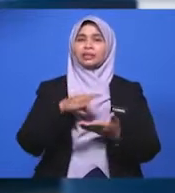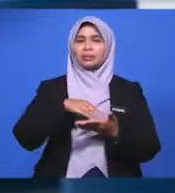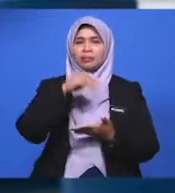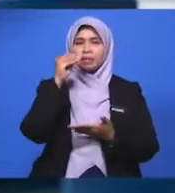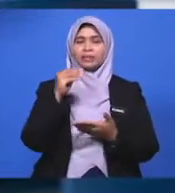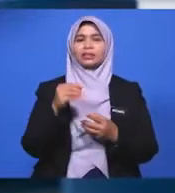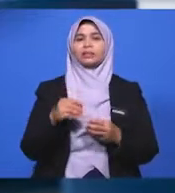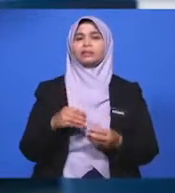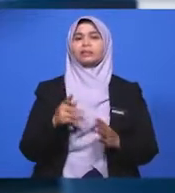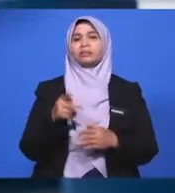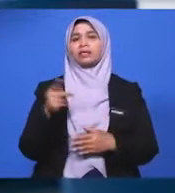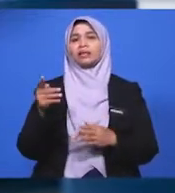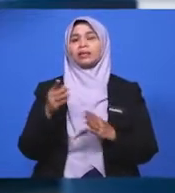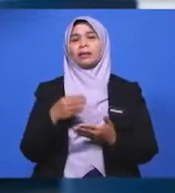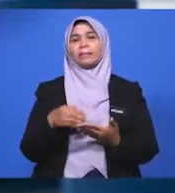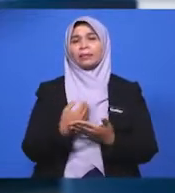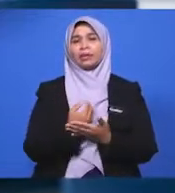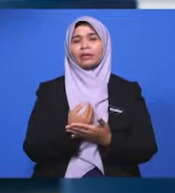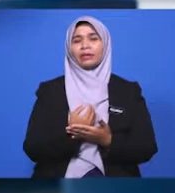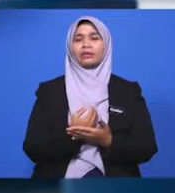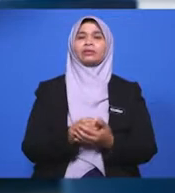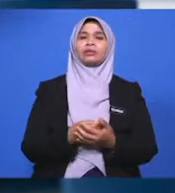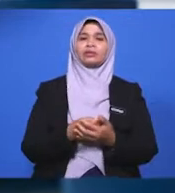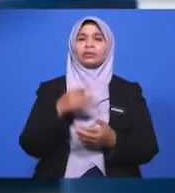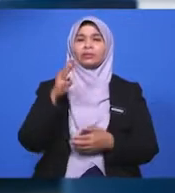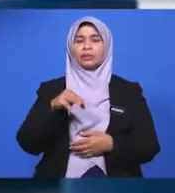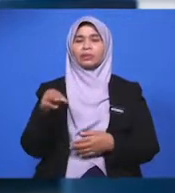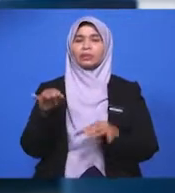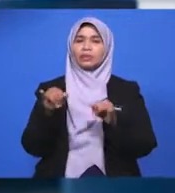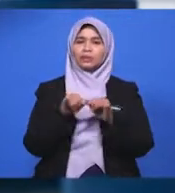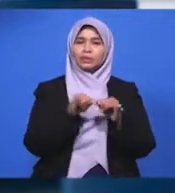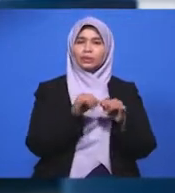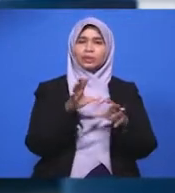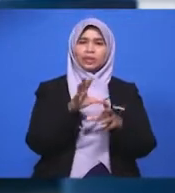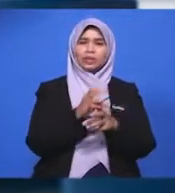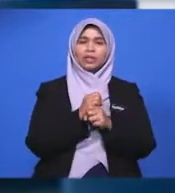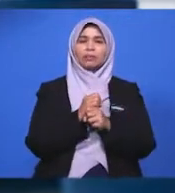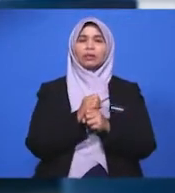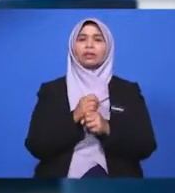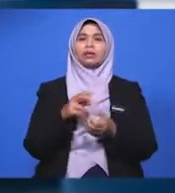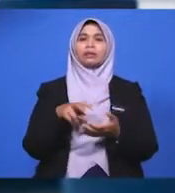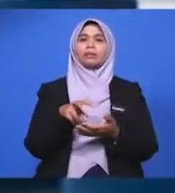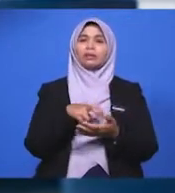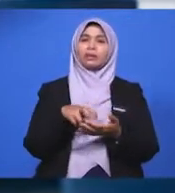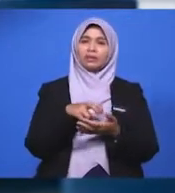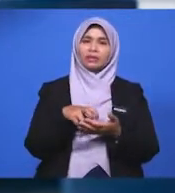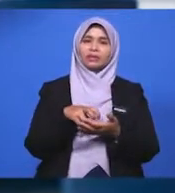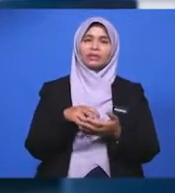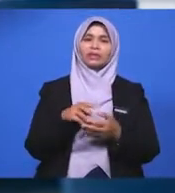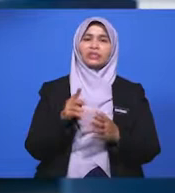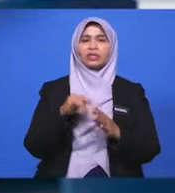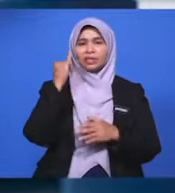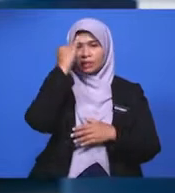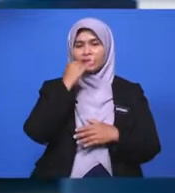mempelajari perkara baharu, tetapi murid-murid juga dapat meneroka keindahan